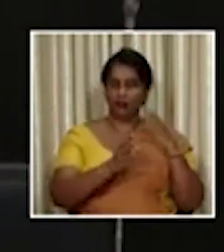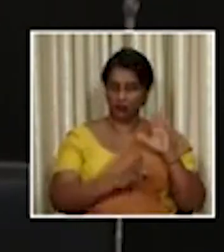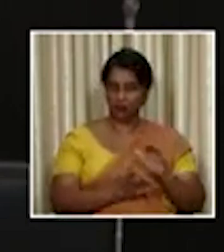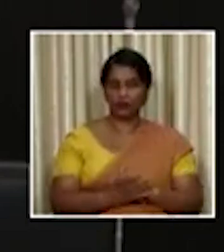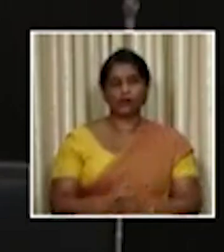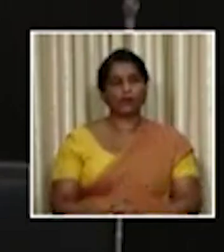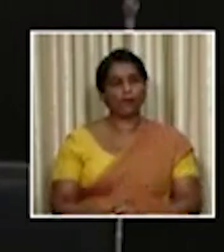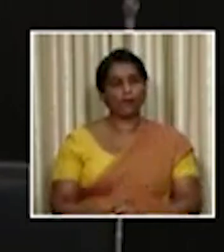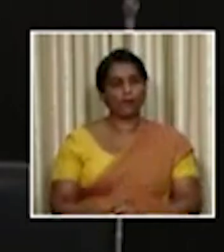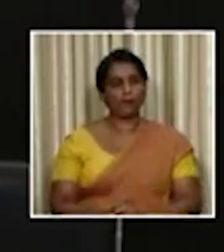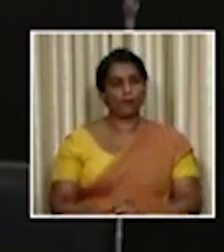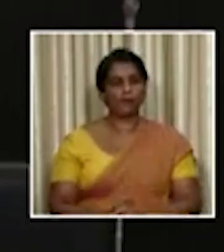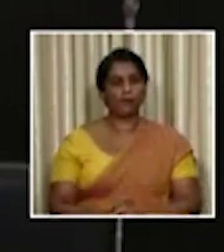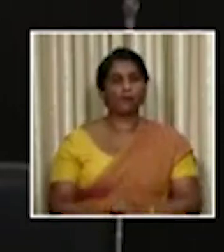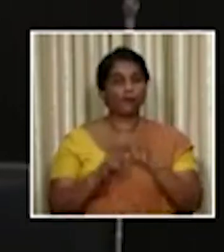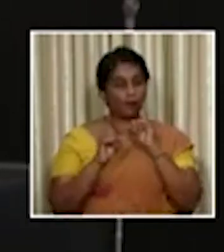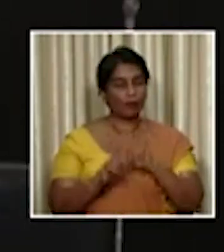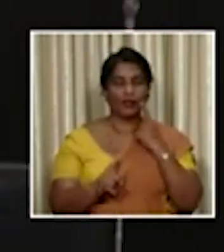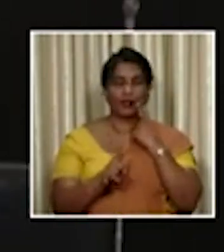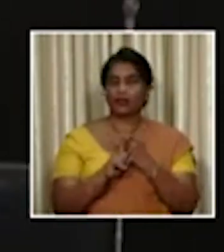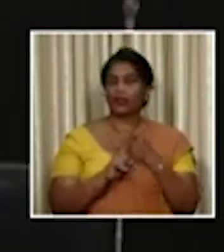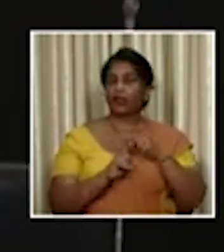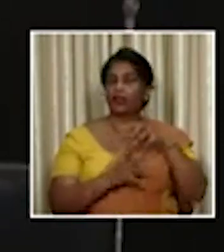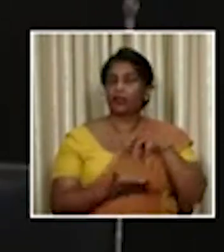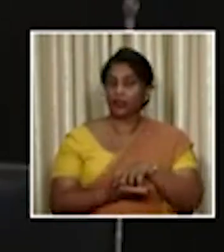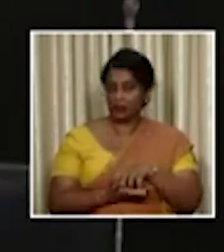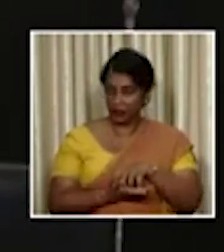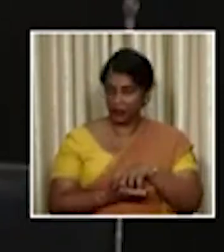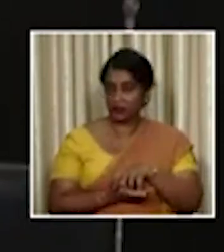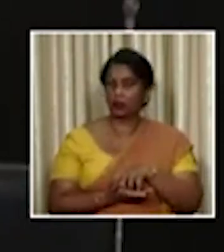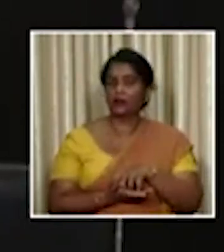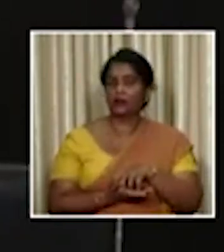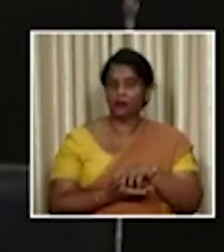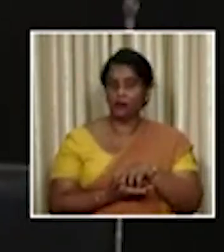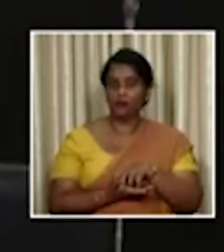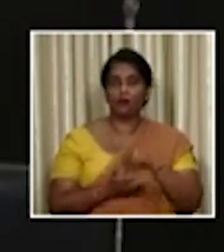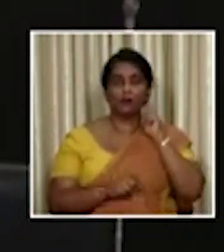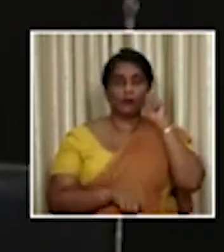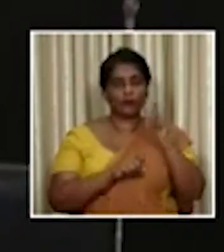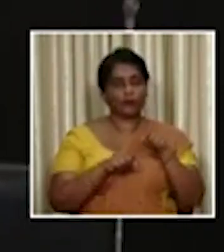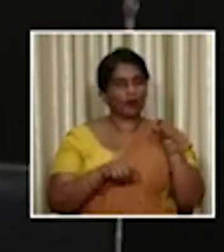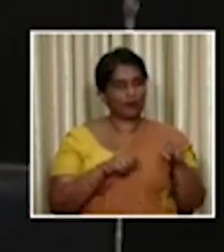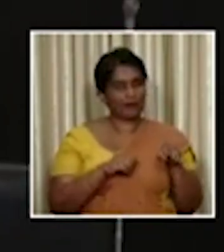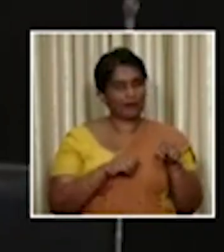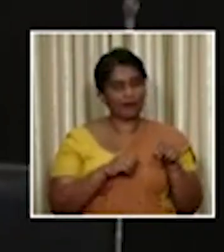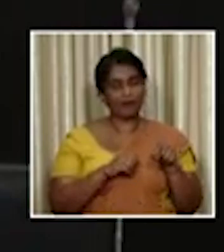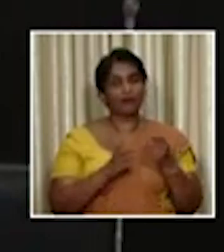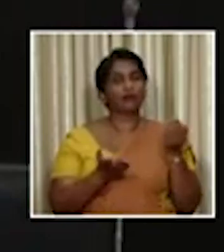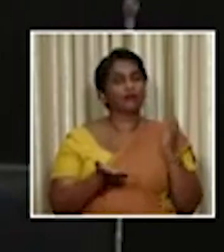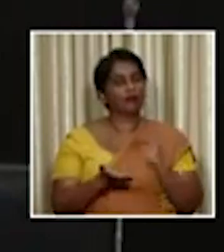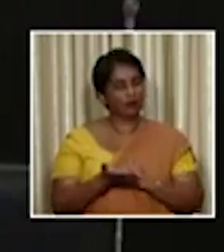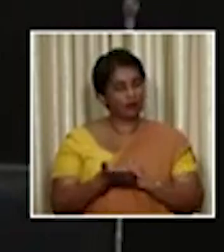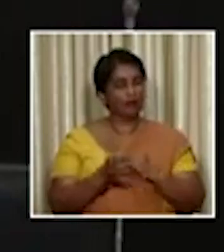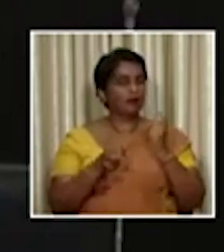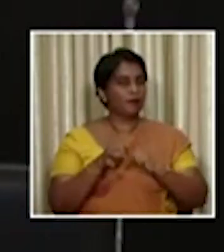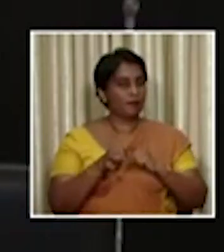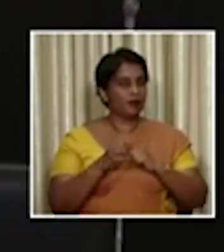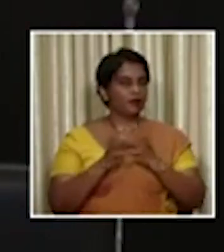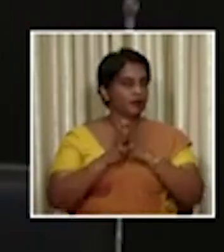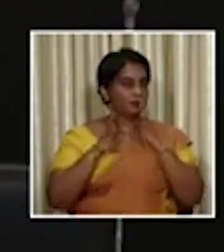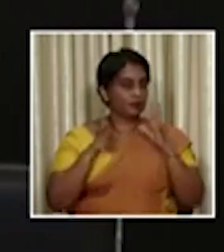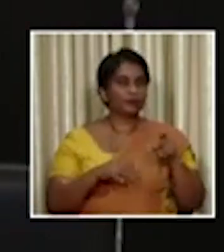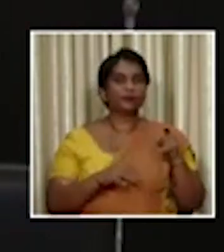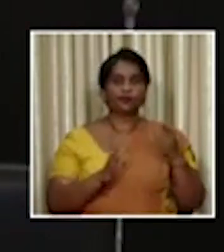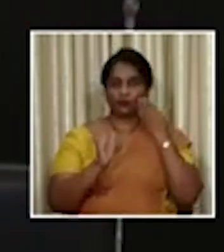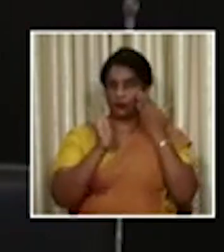பாதிப்பு என அவர் தெரிவித்துள்ளார் இதற்கமைய விவசாய நிலங்களில் அழிவினை ஏற்படுத்தும் விலங்குகளை கட்டுப்படுத்த விவசாயிகள் எடுக்கும் எந்த